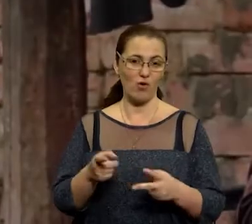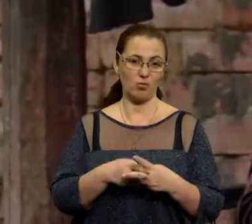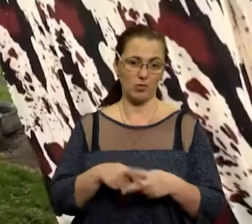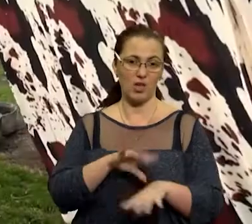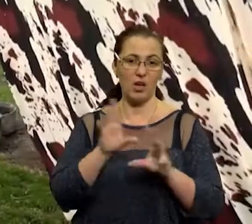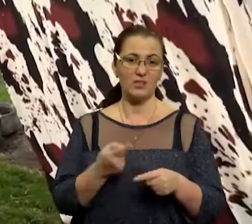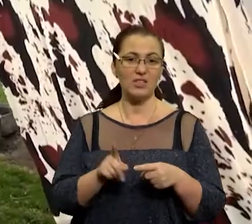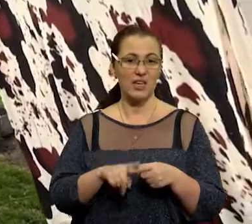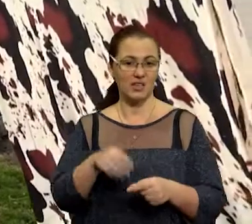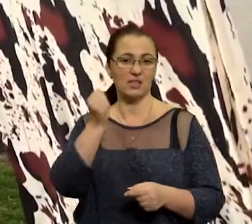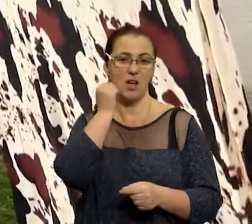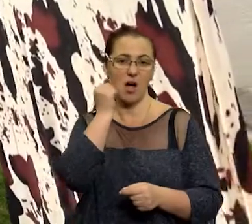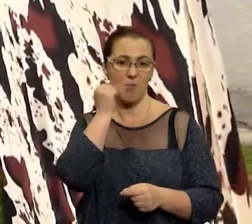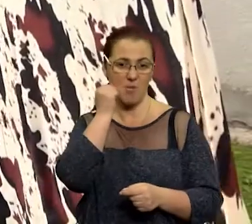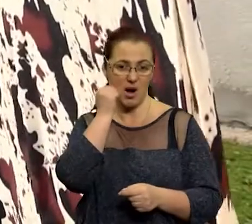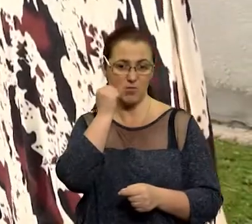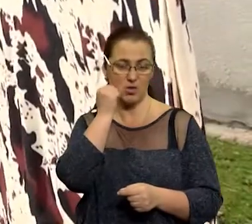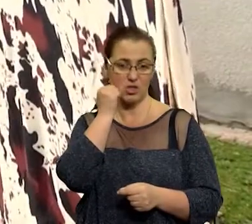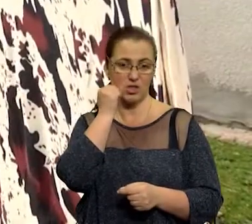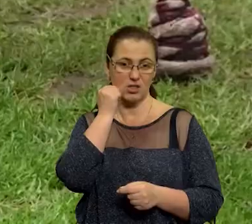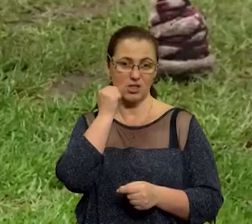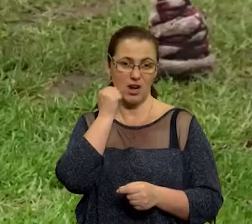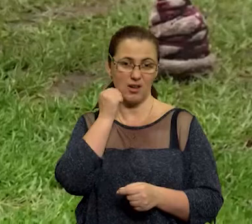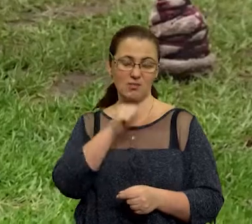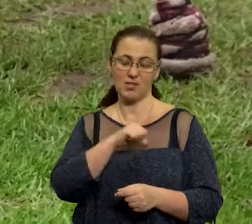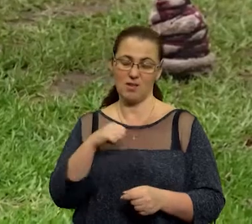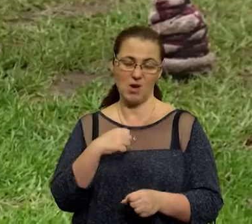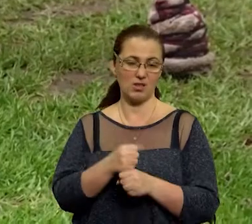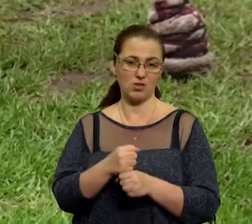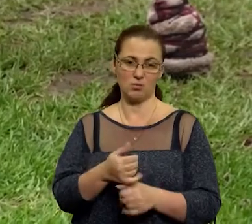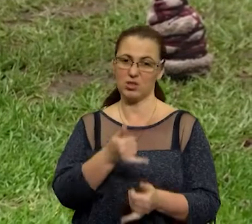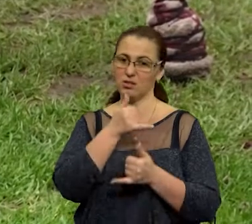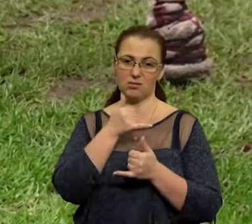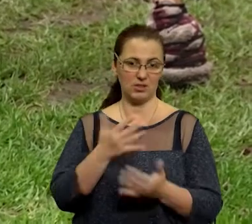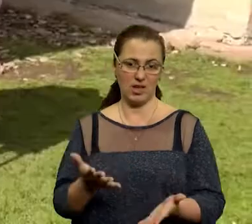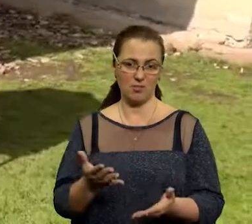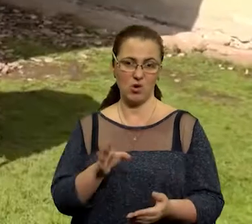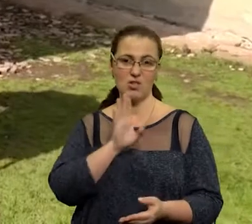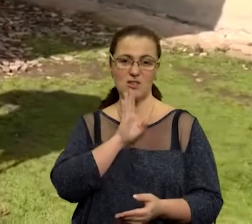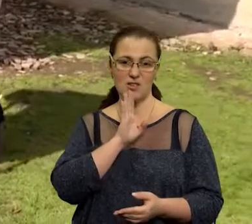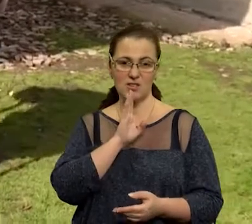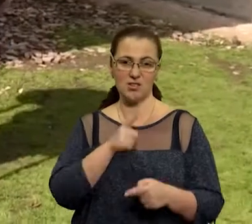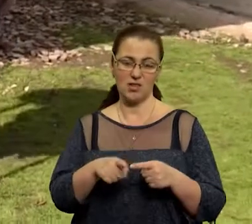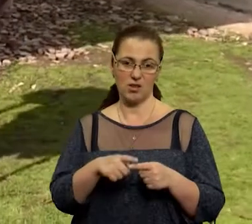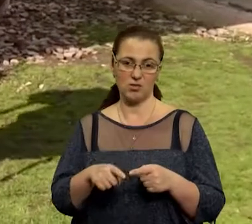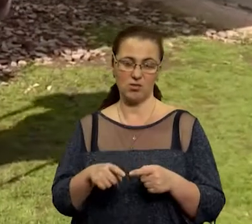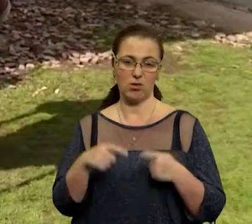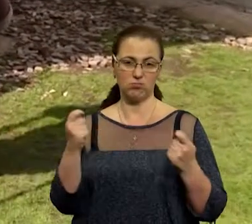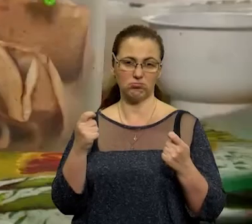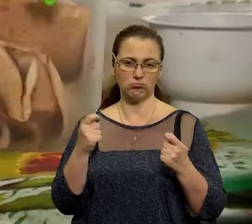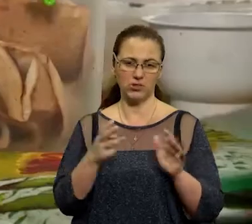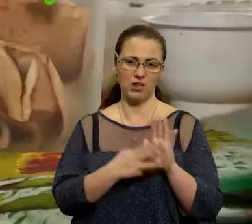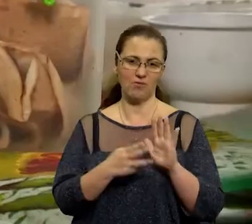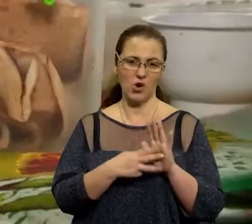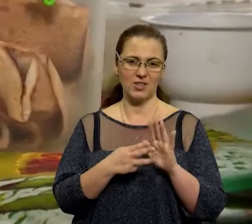бабуся Аня, якій лагідно кличе соцпрацівник Ольга, самостійно зробити уже не змогла б. Жінка скоро відсвяткує 80-й день